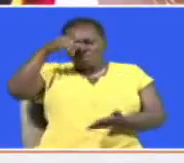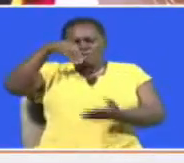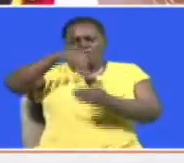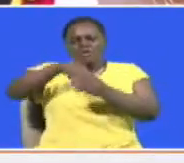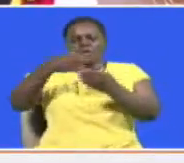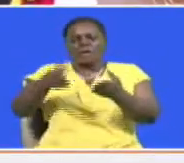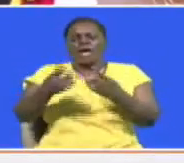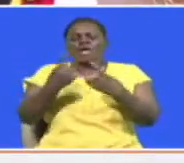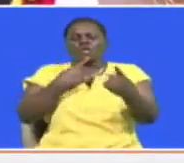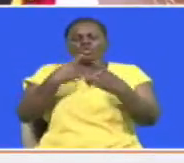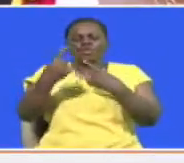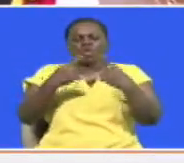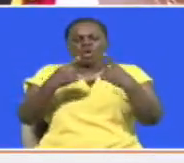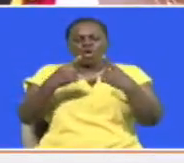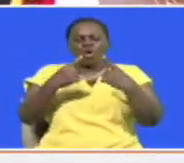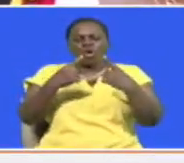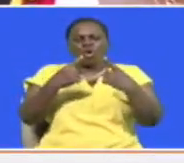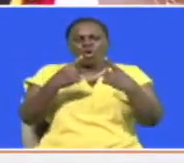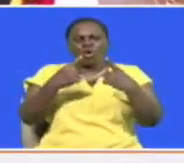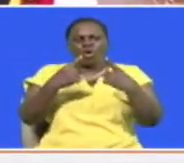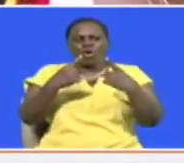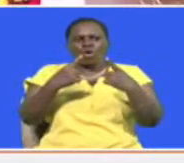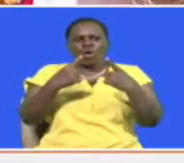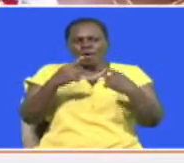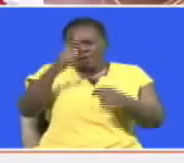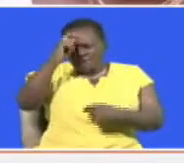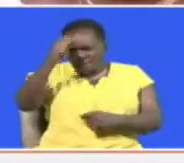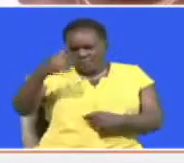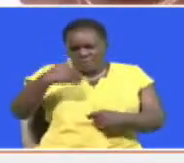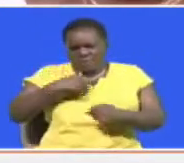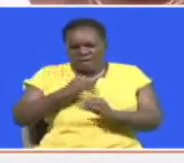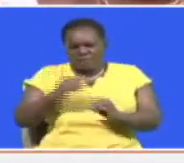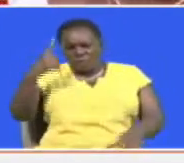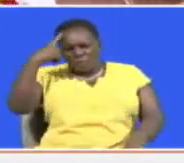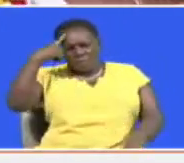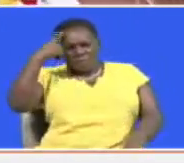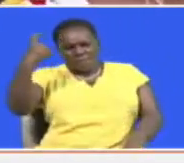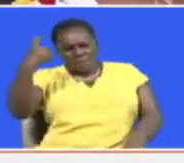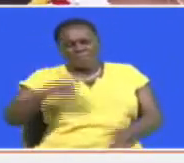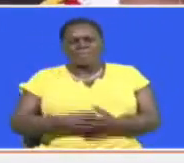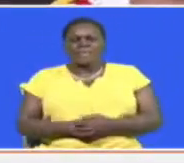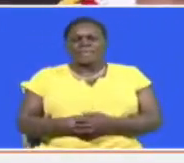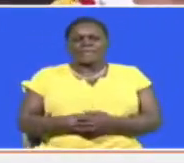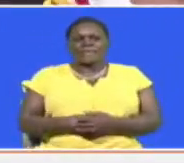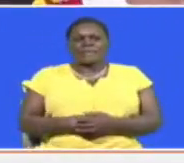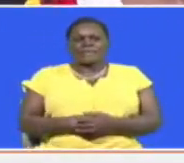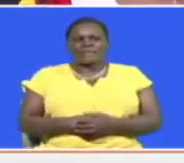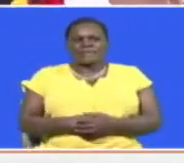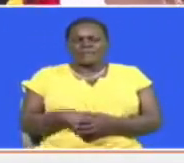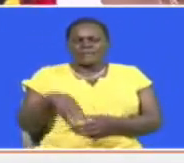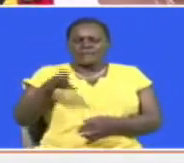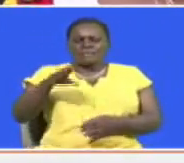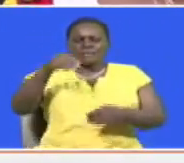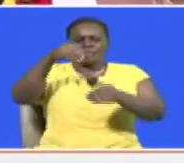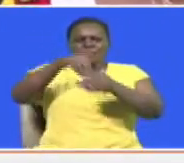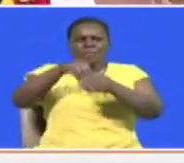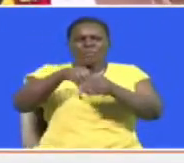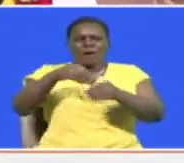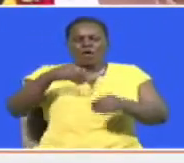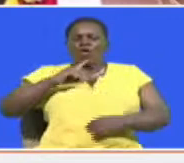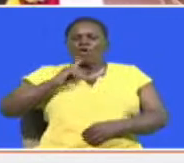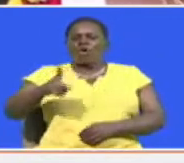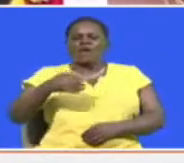hapa anaongea kwa njia ambaye hakuna heshima hata kidogo. Atia na ushika, ana